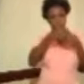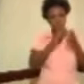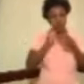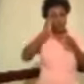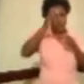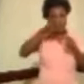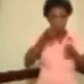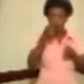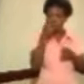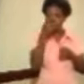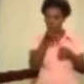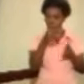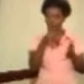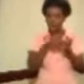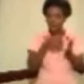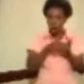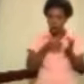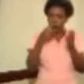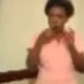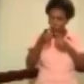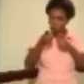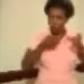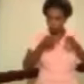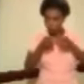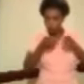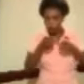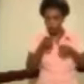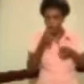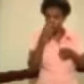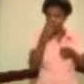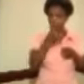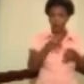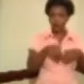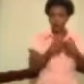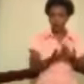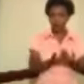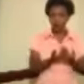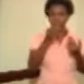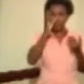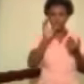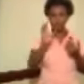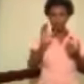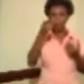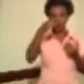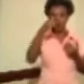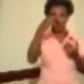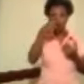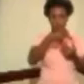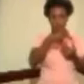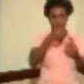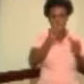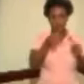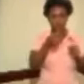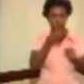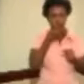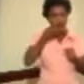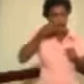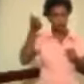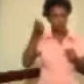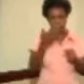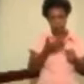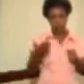nous pour le rediriger lui de telle sorte que rôle yo ka jouer ya yo performer là-dedans qui rôle yo ka jouer yo ka meilleure entité